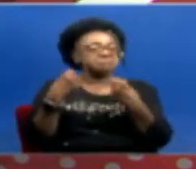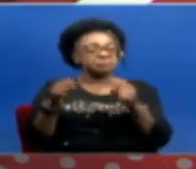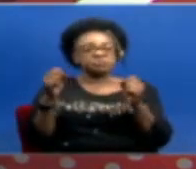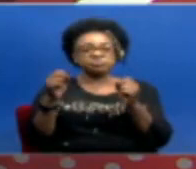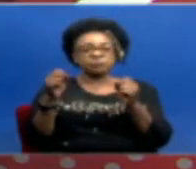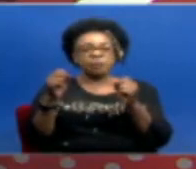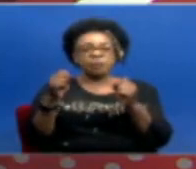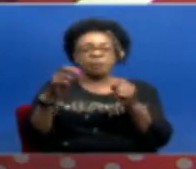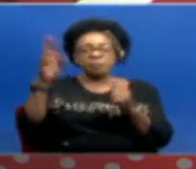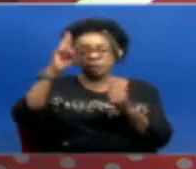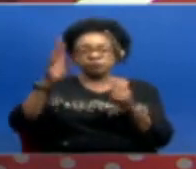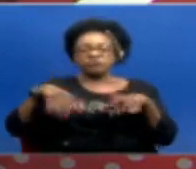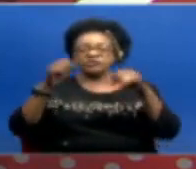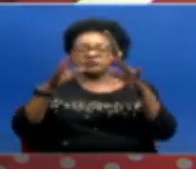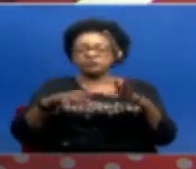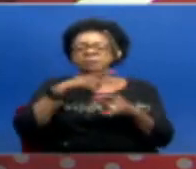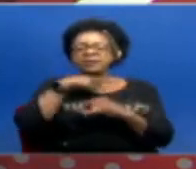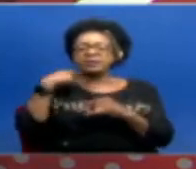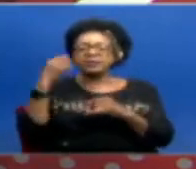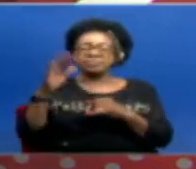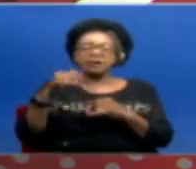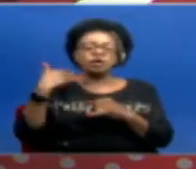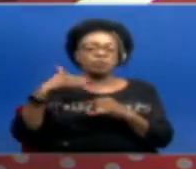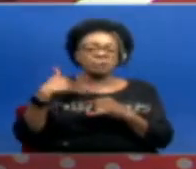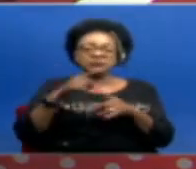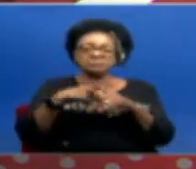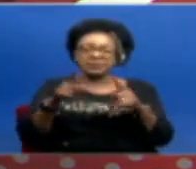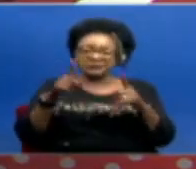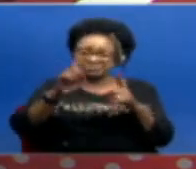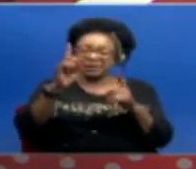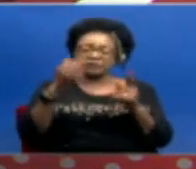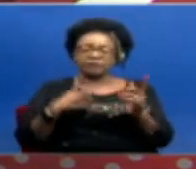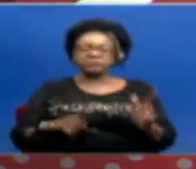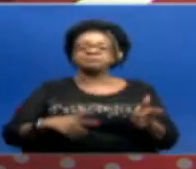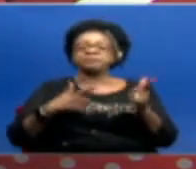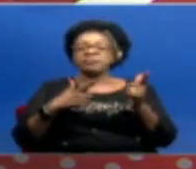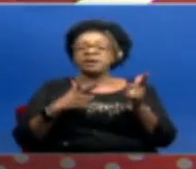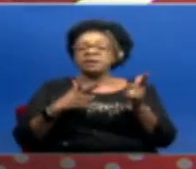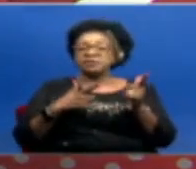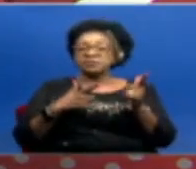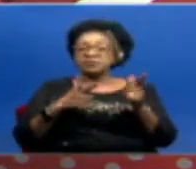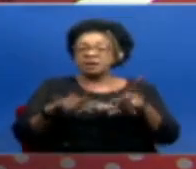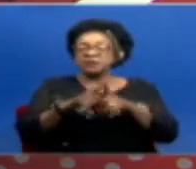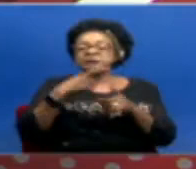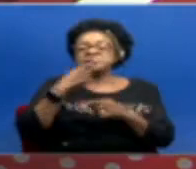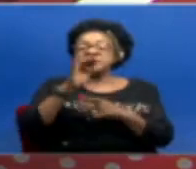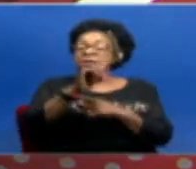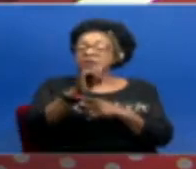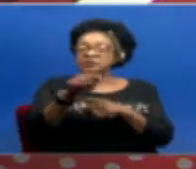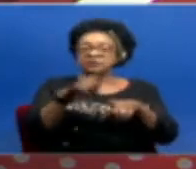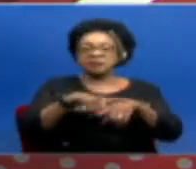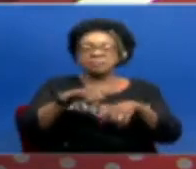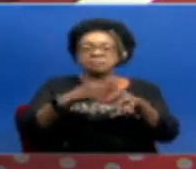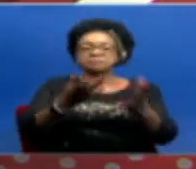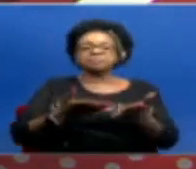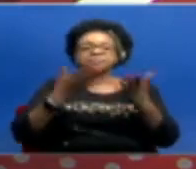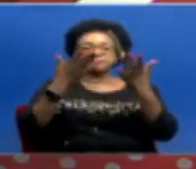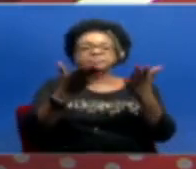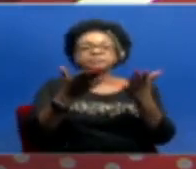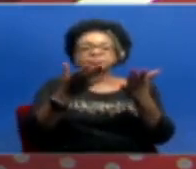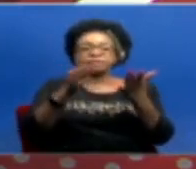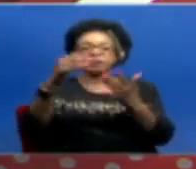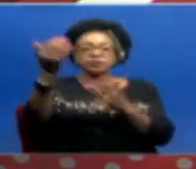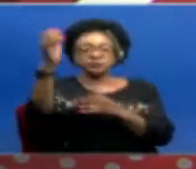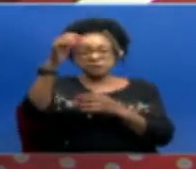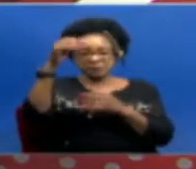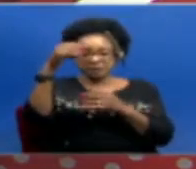usalama kuuawa na wahalifu ilhali wanaruhusiwa kubeba bunduki. Alikuwa akiyasema hayo alipowasilisha kikosi cha usalama katika kaunti